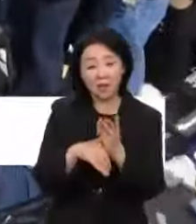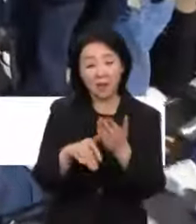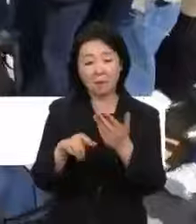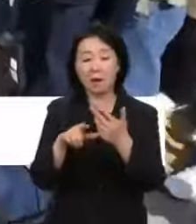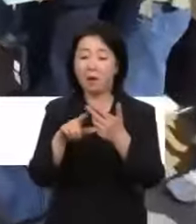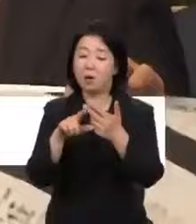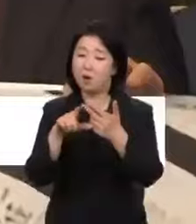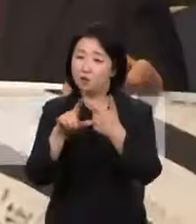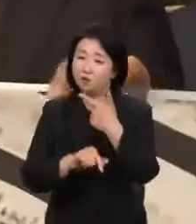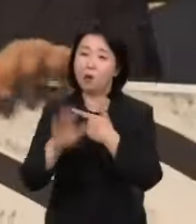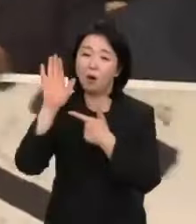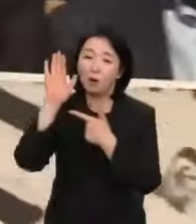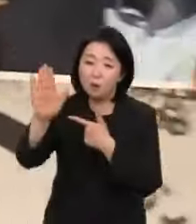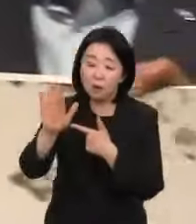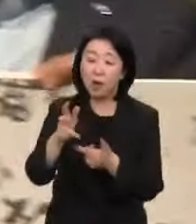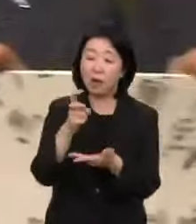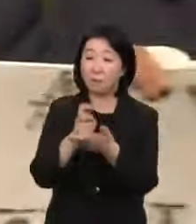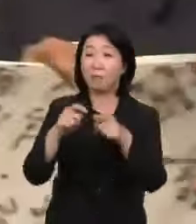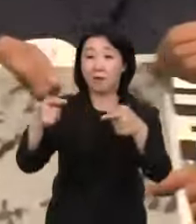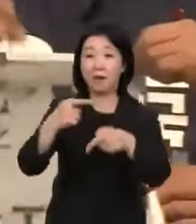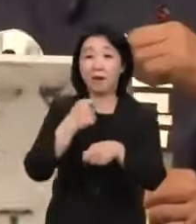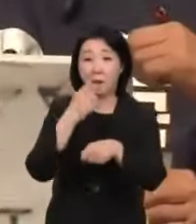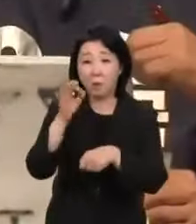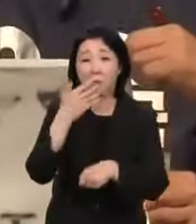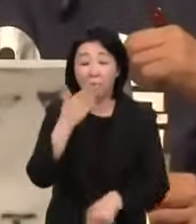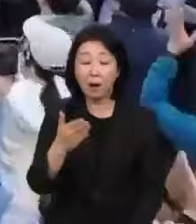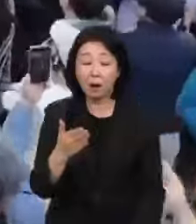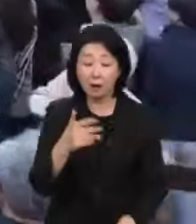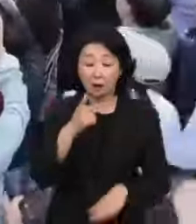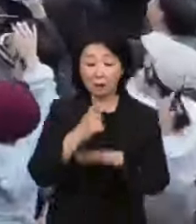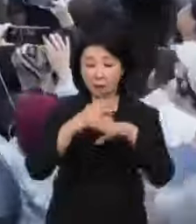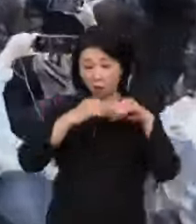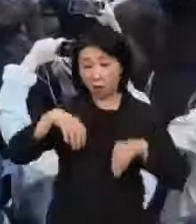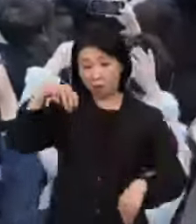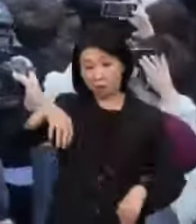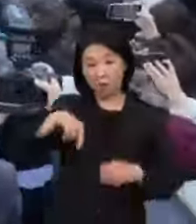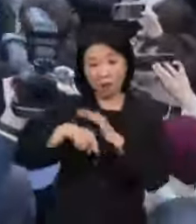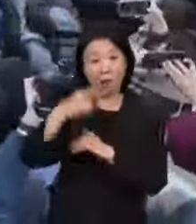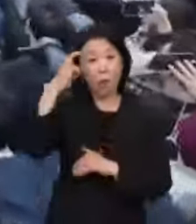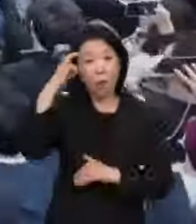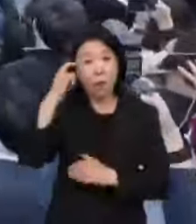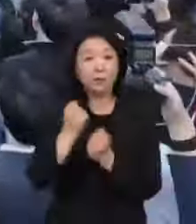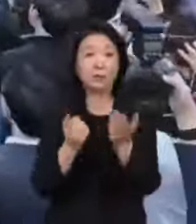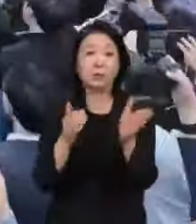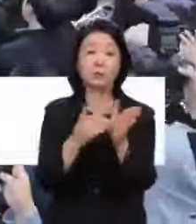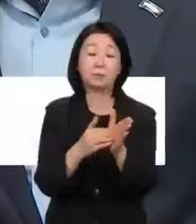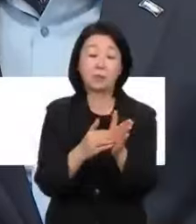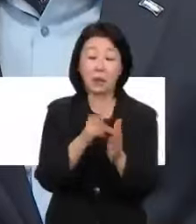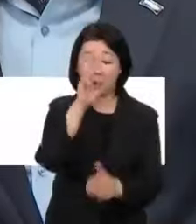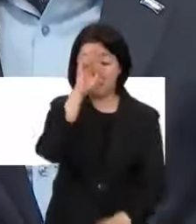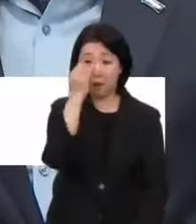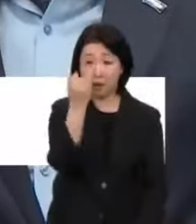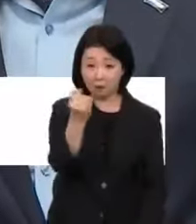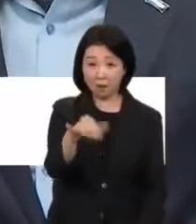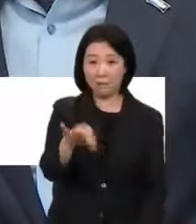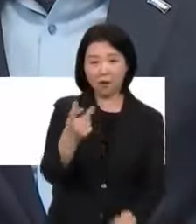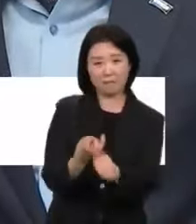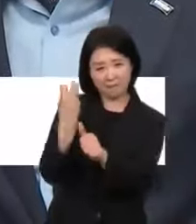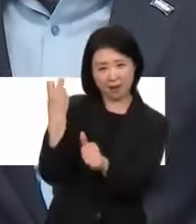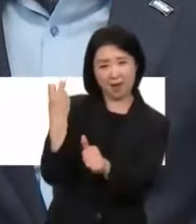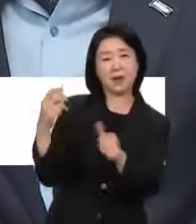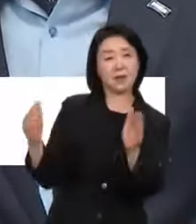것이라고 했습니다. 마지막 유세로 서울 광화문을 찾는 이유도 밝혔습니다. 박근혜 정권을 조기 종식시킬